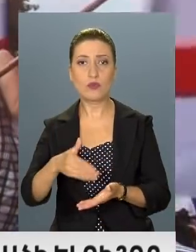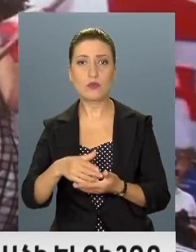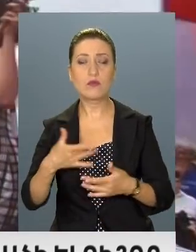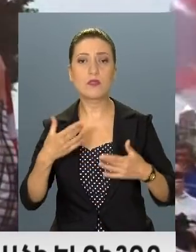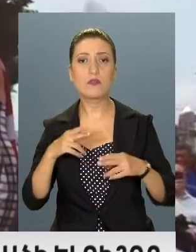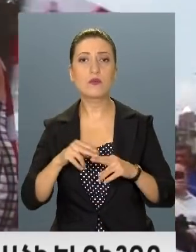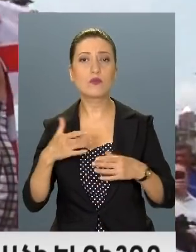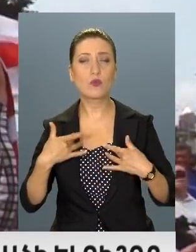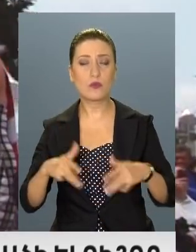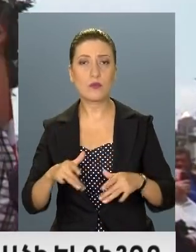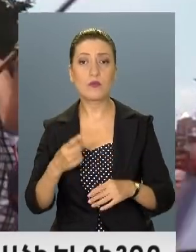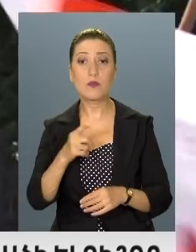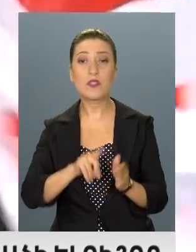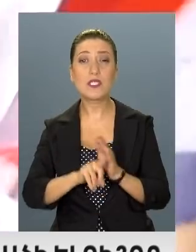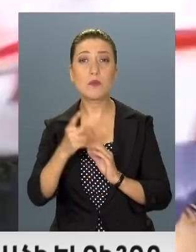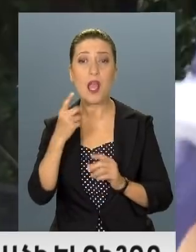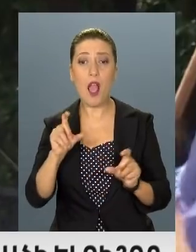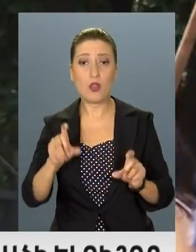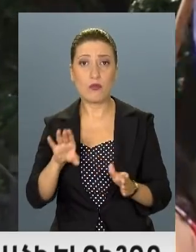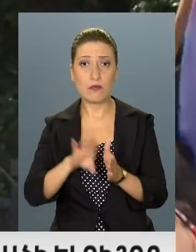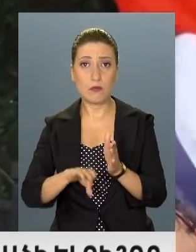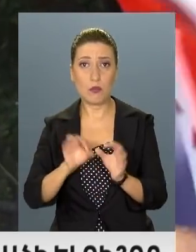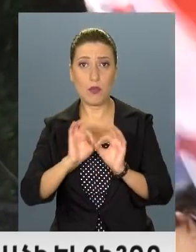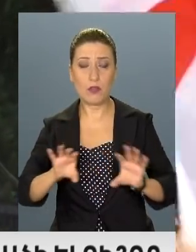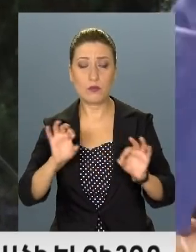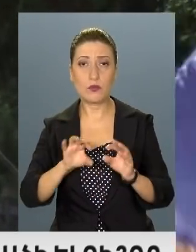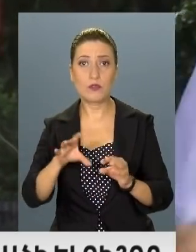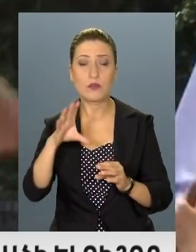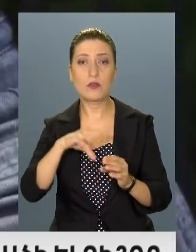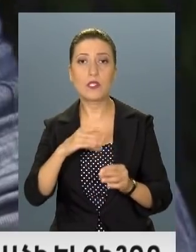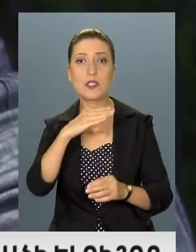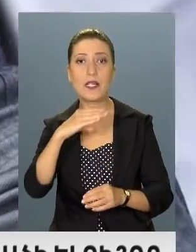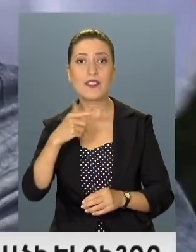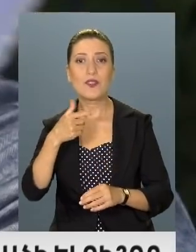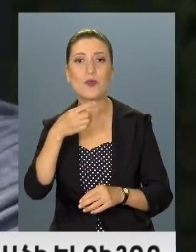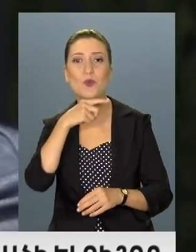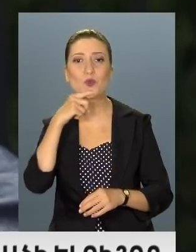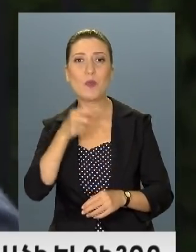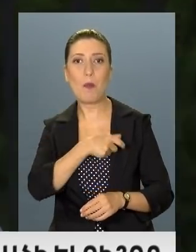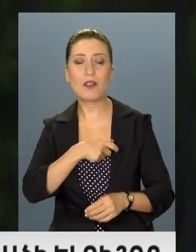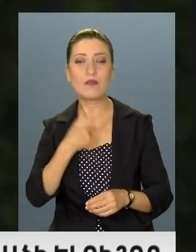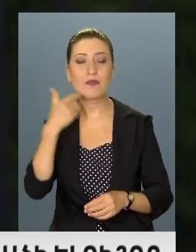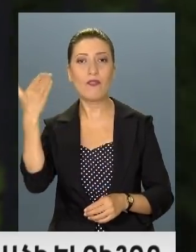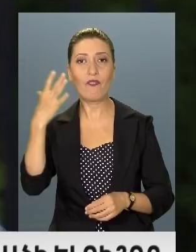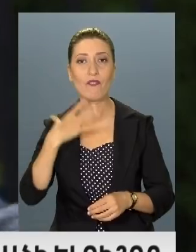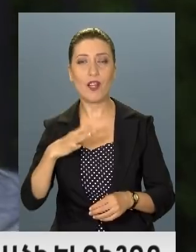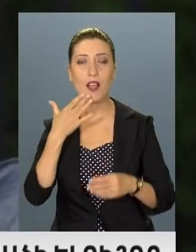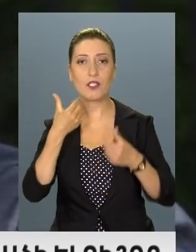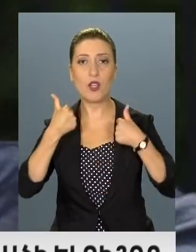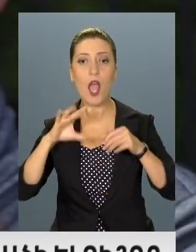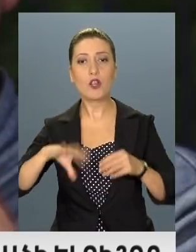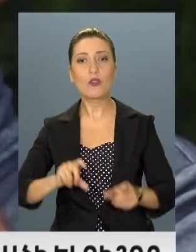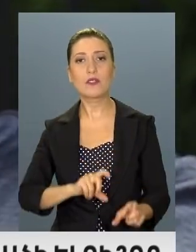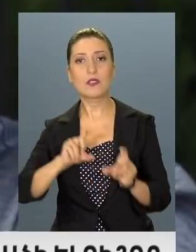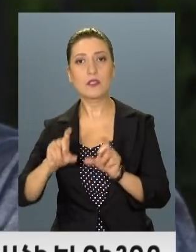Ամեն ինչ սկսվել էր միաթորի պատմությունից։ Ռուսաստանի պետդումայի պատգամավոր Սերգեյ Գավրիլովը ելույթ էր ունեցել Վրաստանի խորհրդարանում, հետո